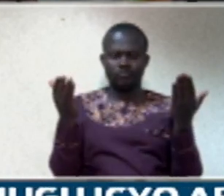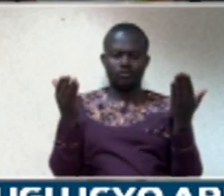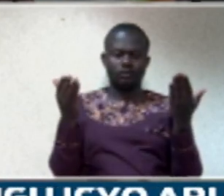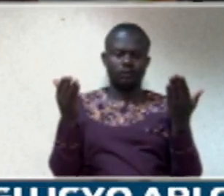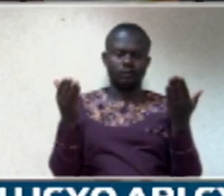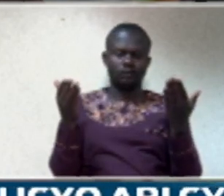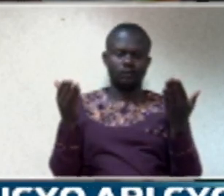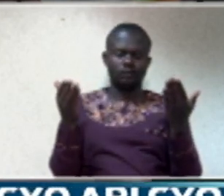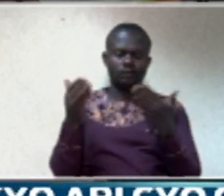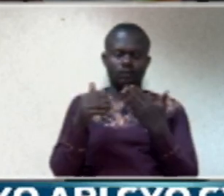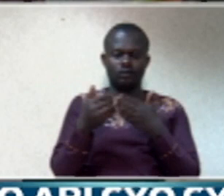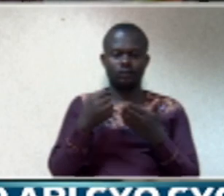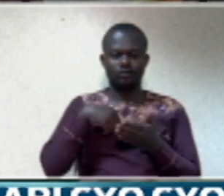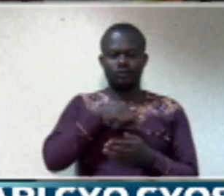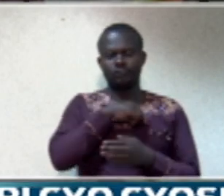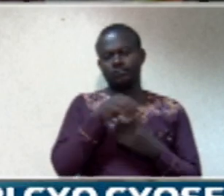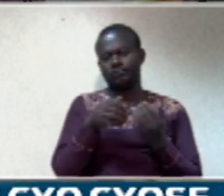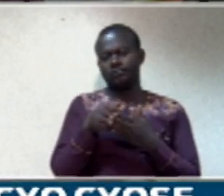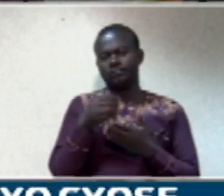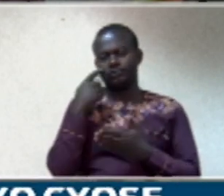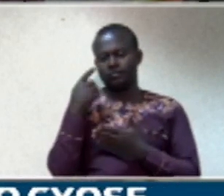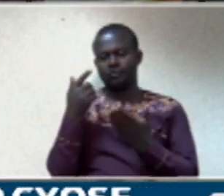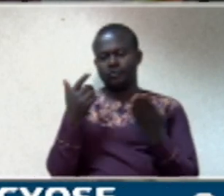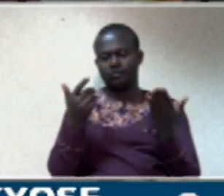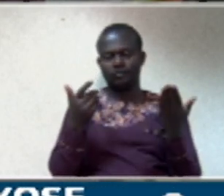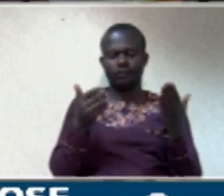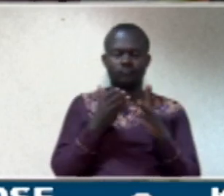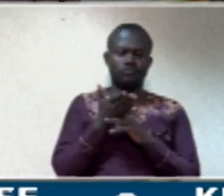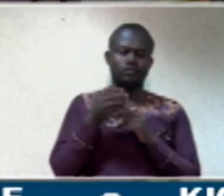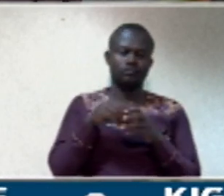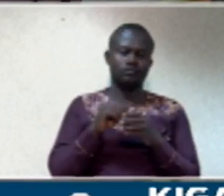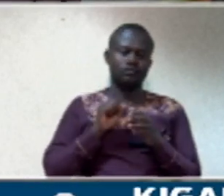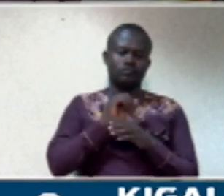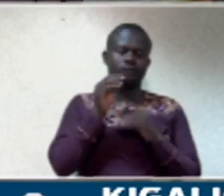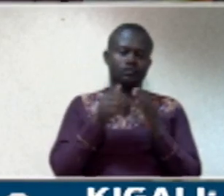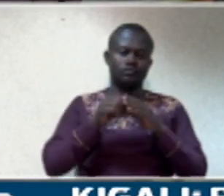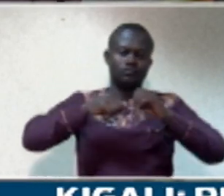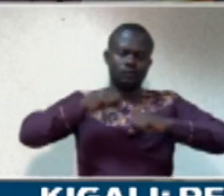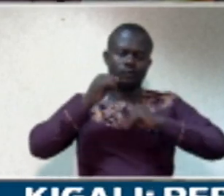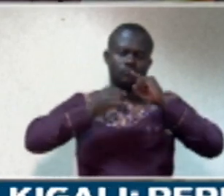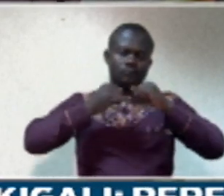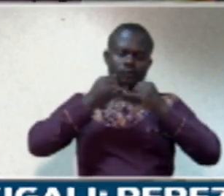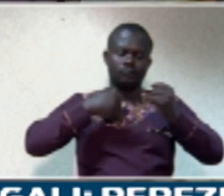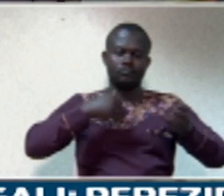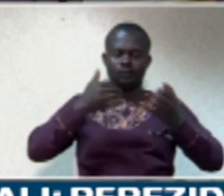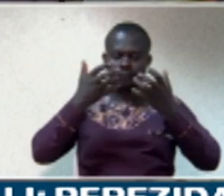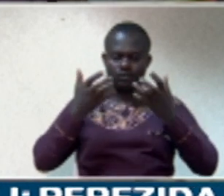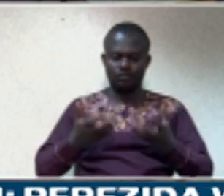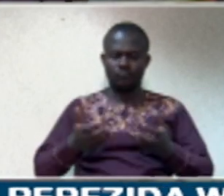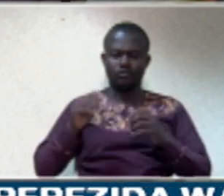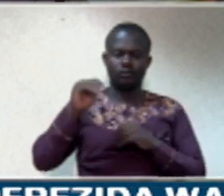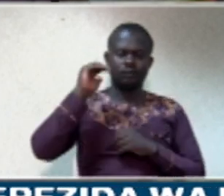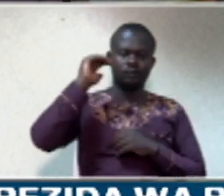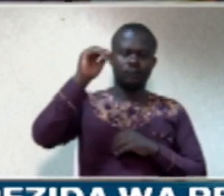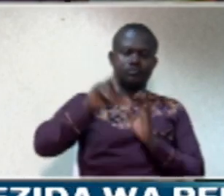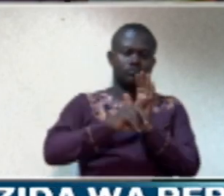nshinga ntabwo zakagombye kugenda zitanyuze muri Sena amasezerano mpuzamahanga nayo afite uburemere buri hejuru